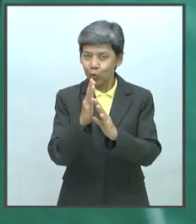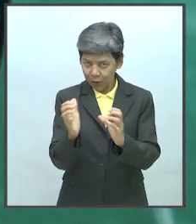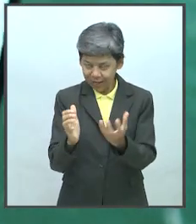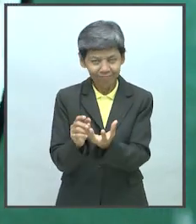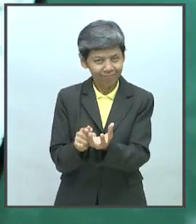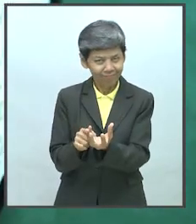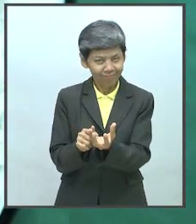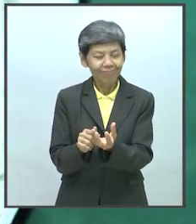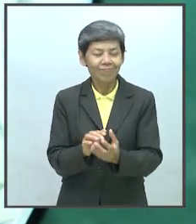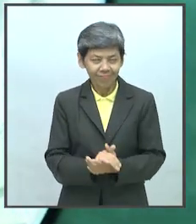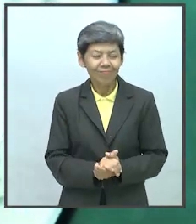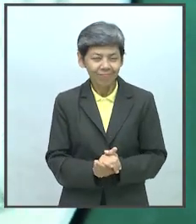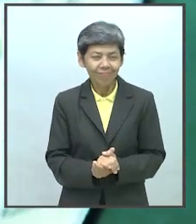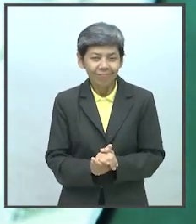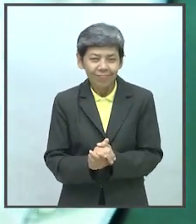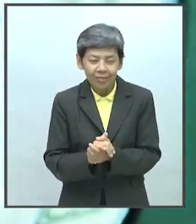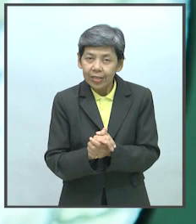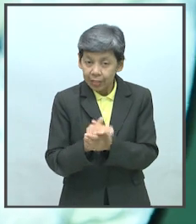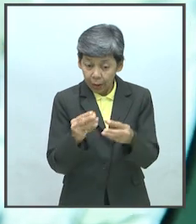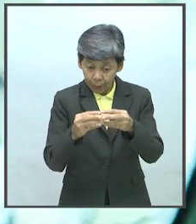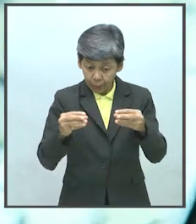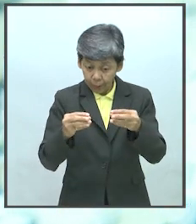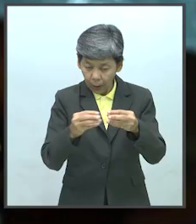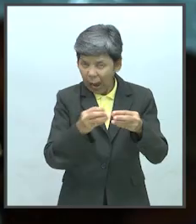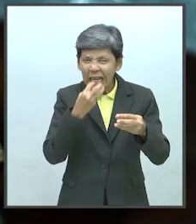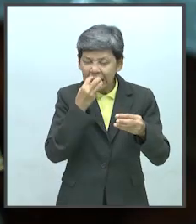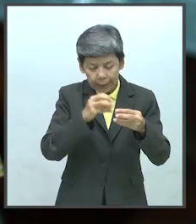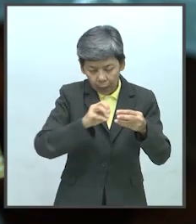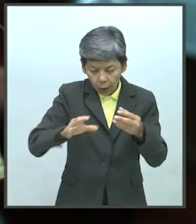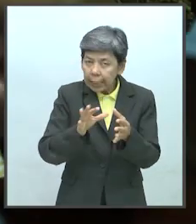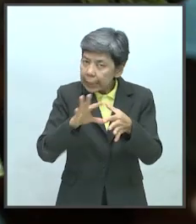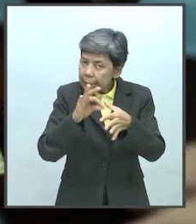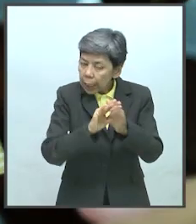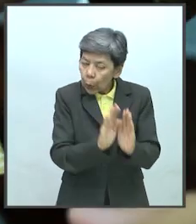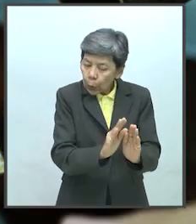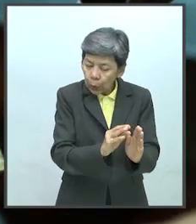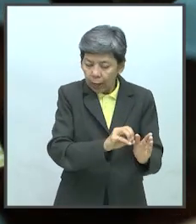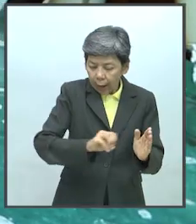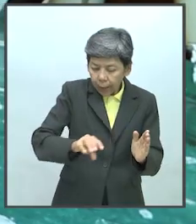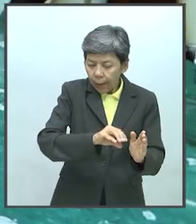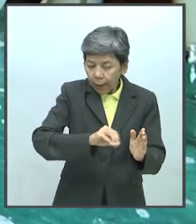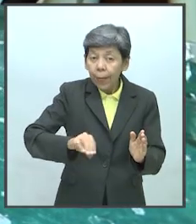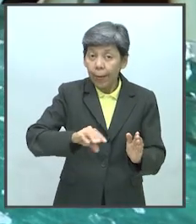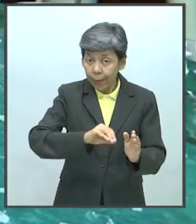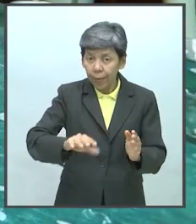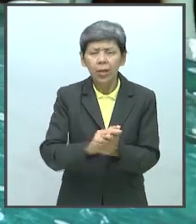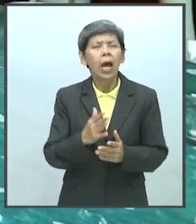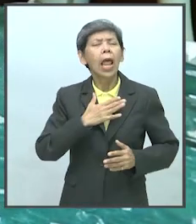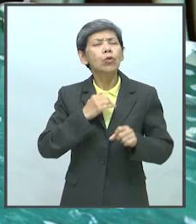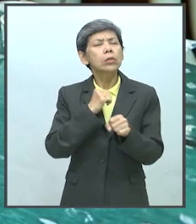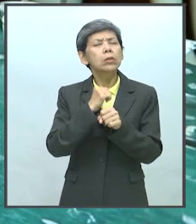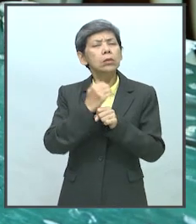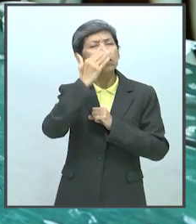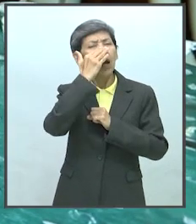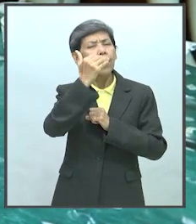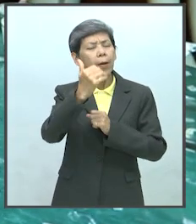เมื่อสักครู่นี้เลาะเม็ดออก เลาะเม็ดออก ครับแล้วก็นำใส่ไว ้ นะครับอันนี้จะแยกไว้เหตุผลที่แยกไว้เพราะว่า